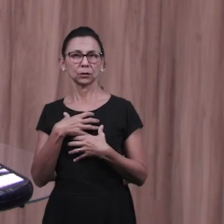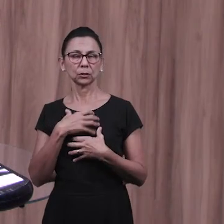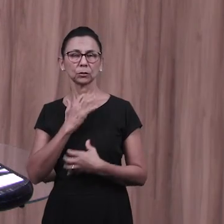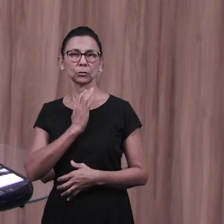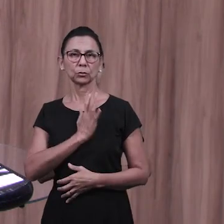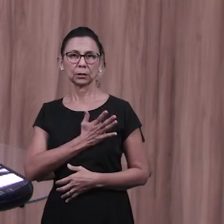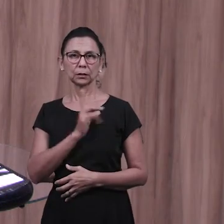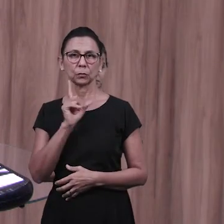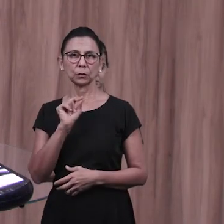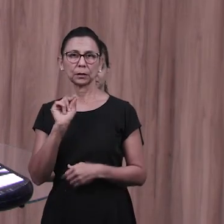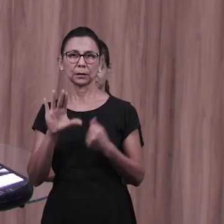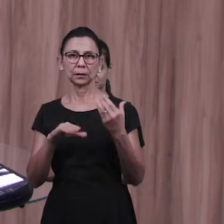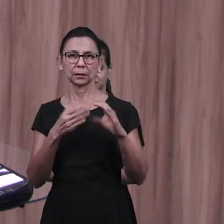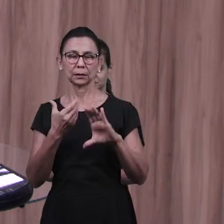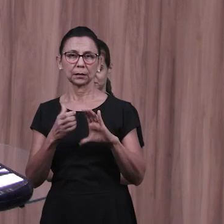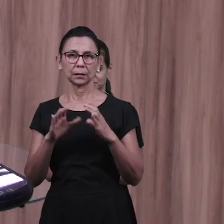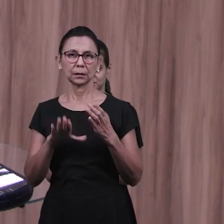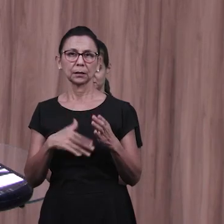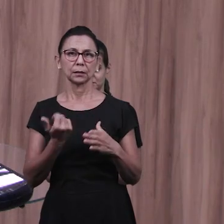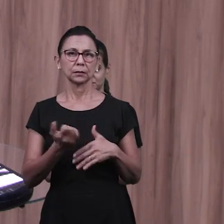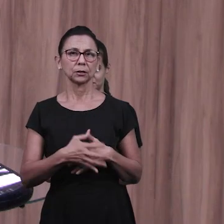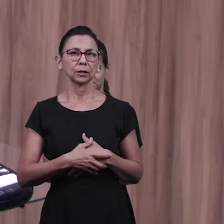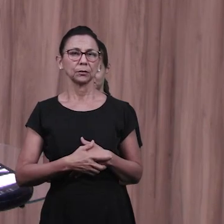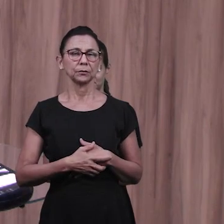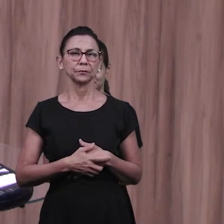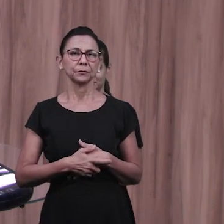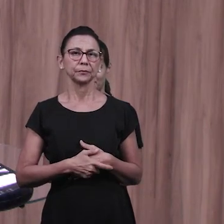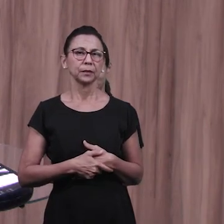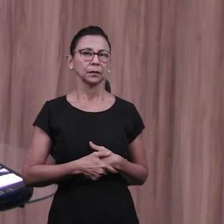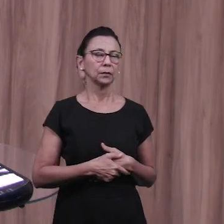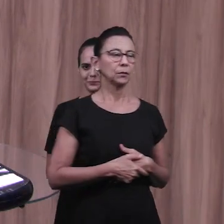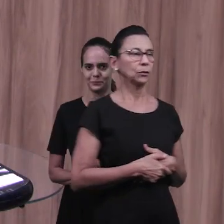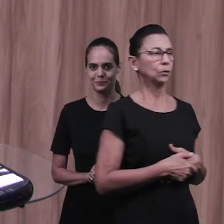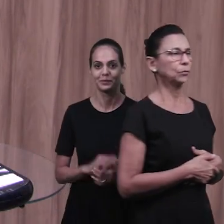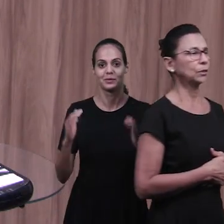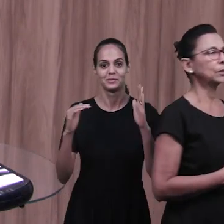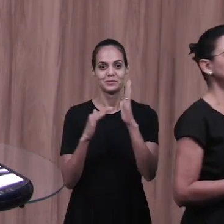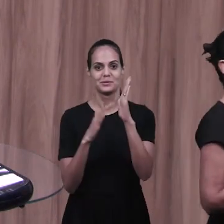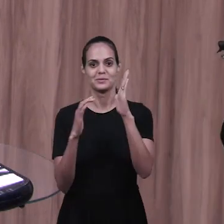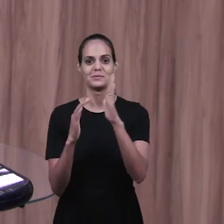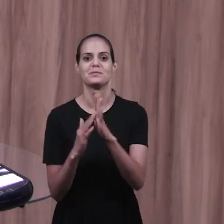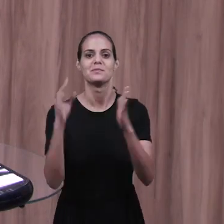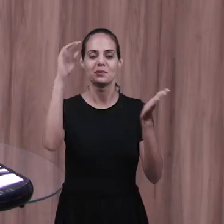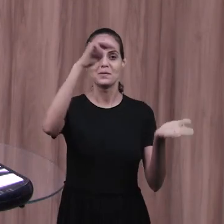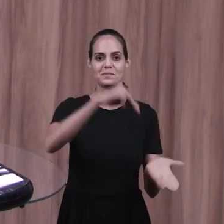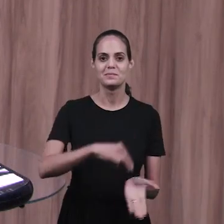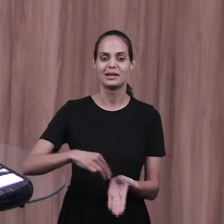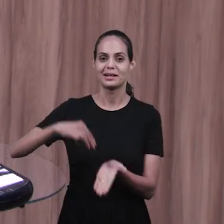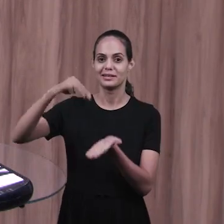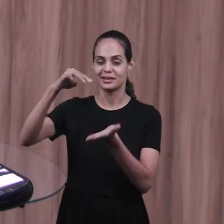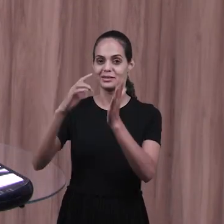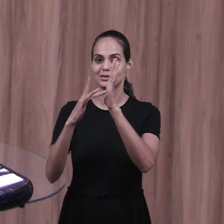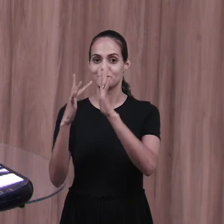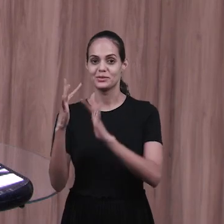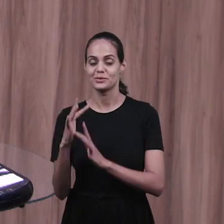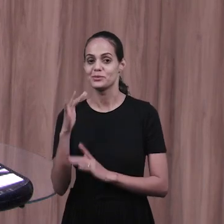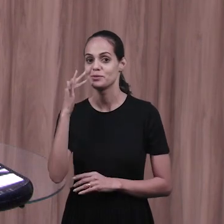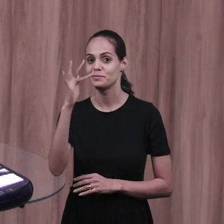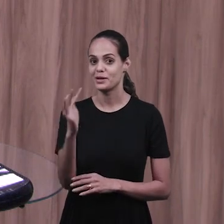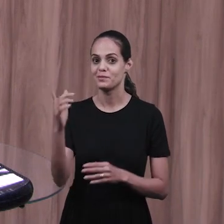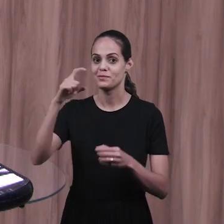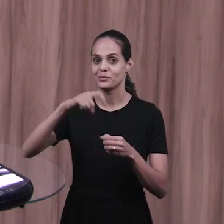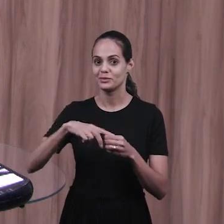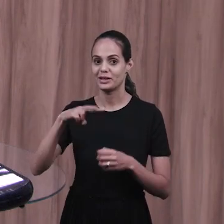chanter. Et la louange sera Maranatha, Jésus bientôt viendra. Donc, je vous